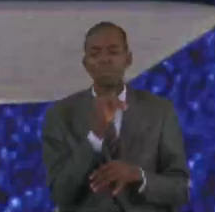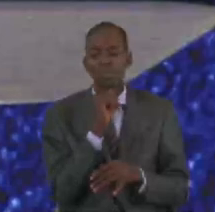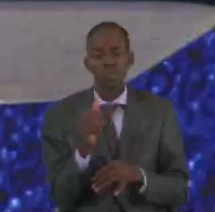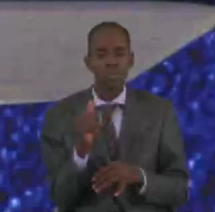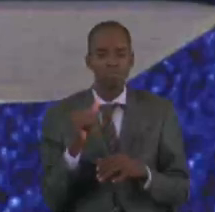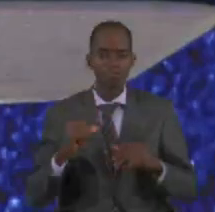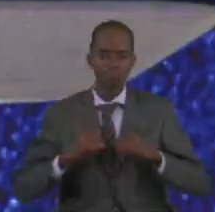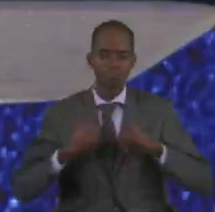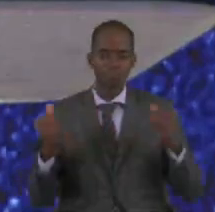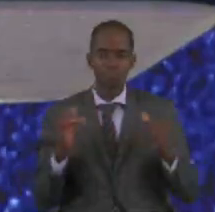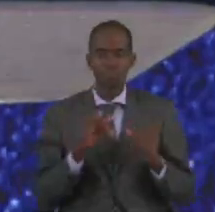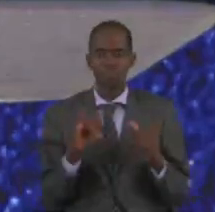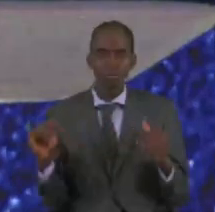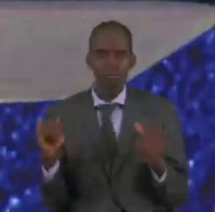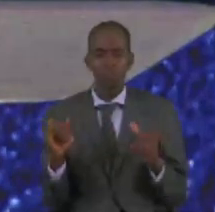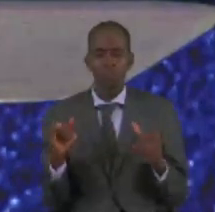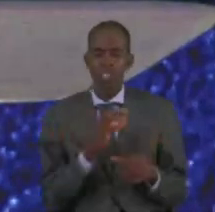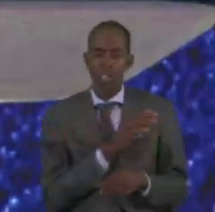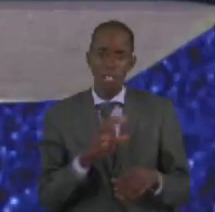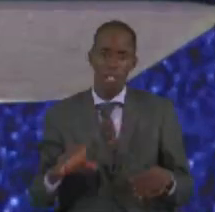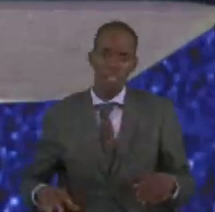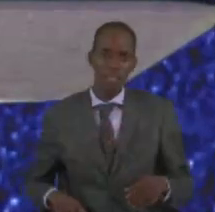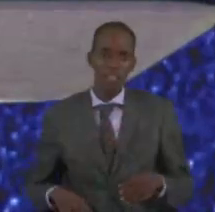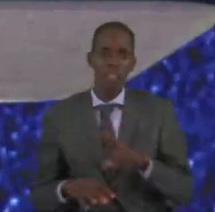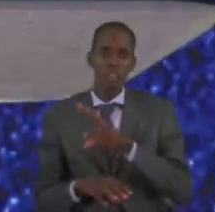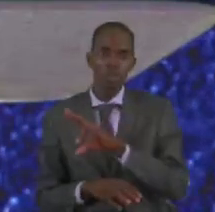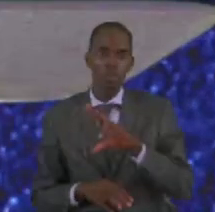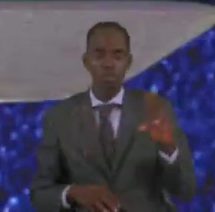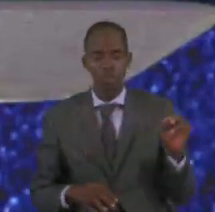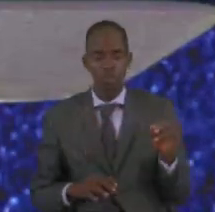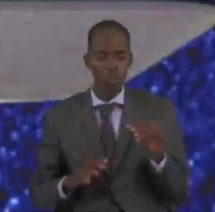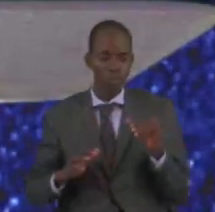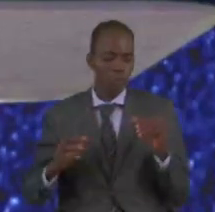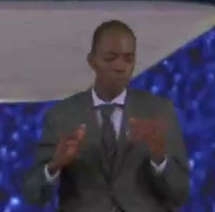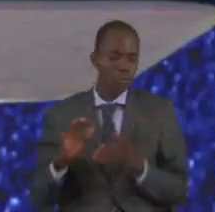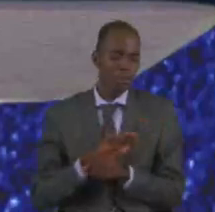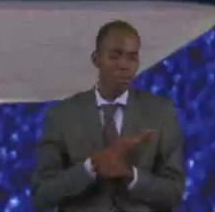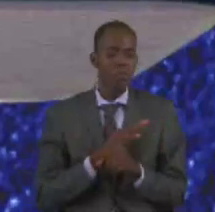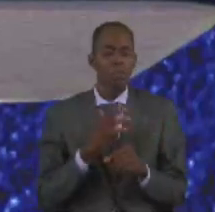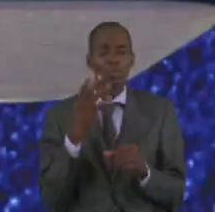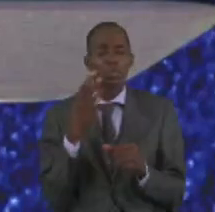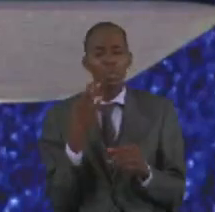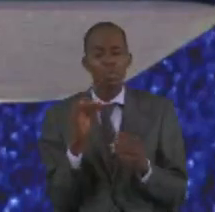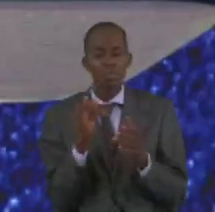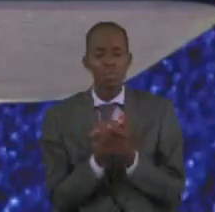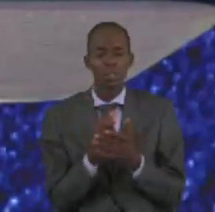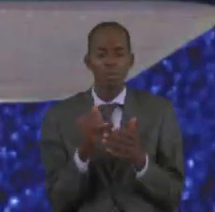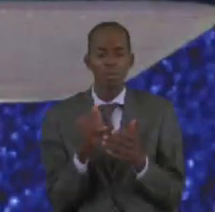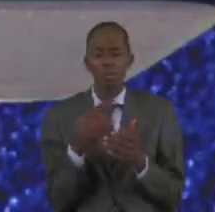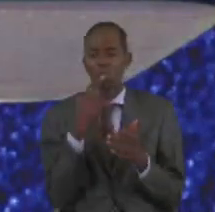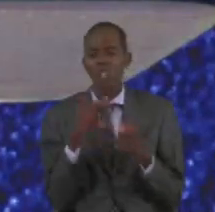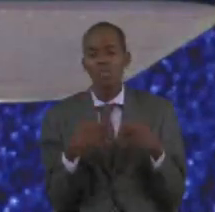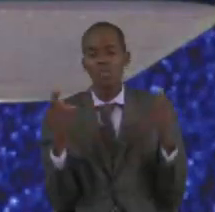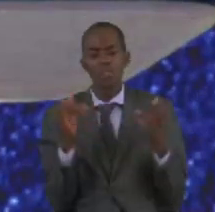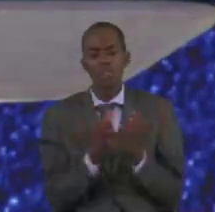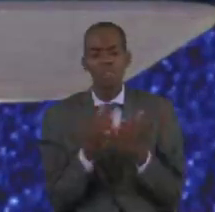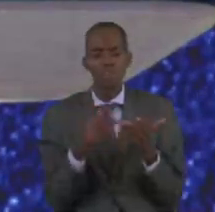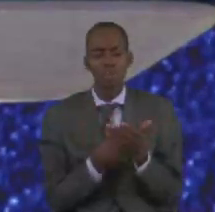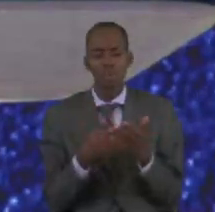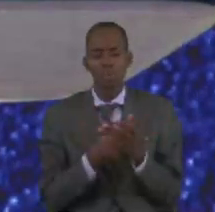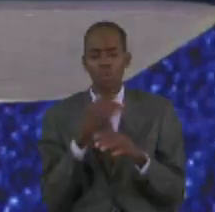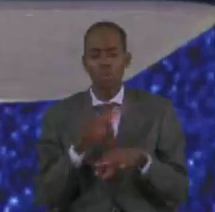ne négligeaient pas Paul, ils rejetaient et négligeaient Paul, ils rejetaient et négligeaient Jésus-Christ qui